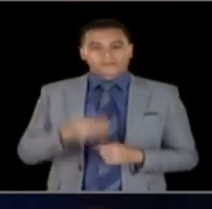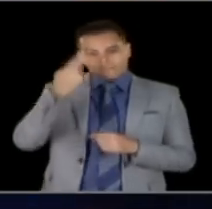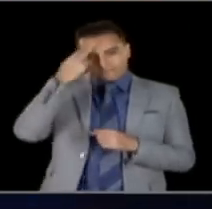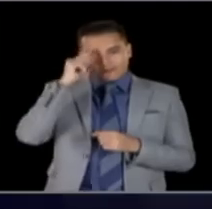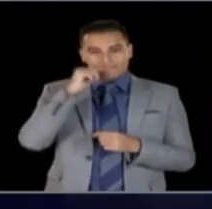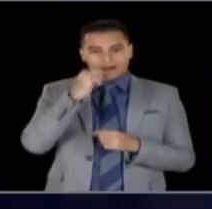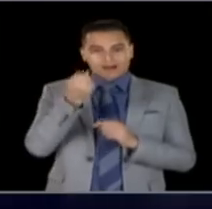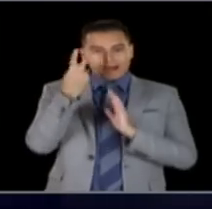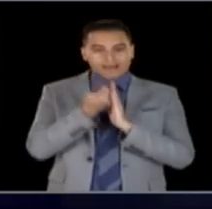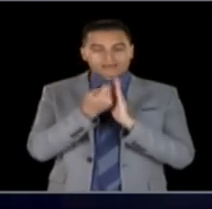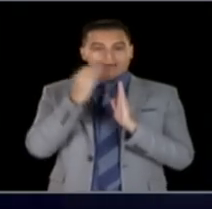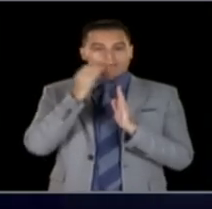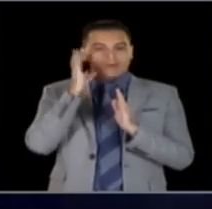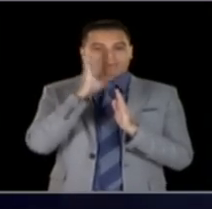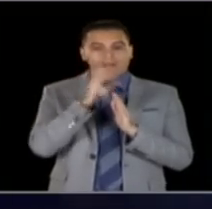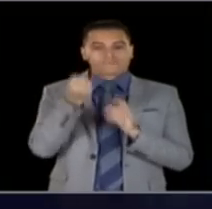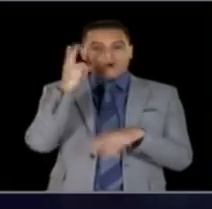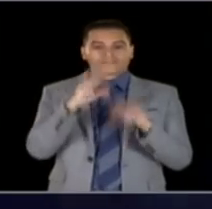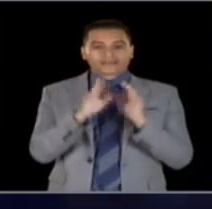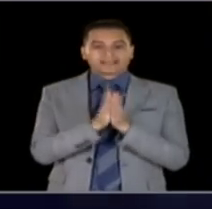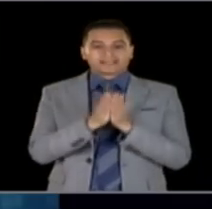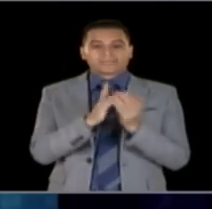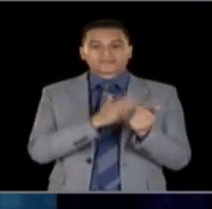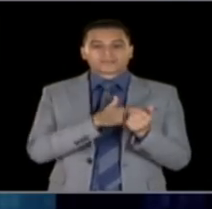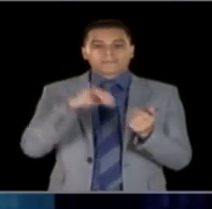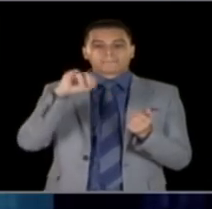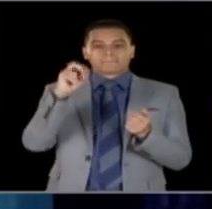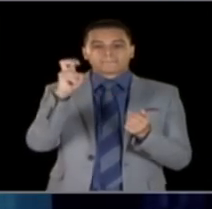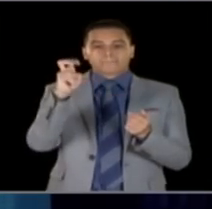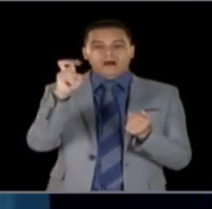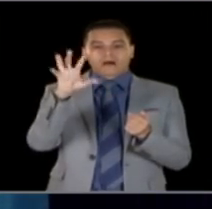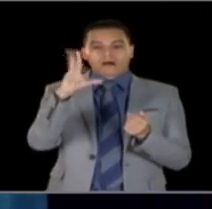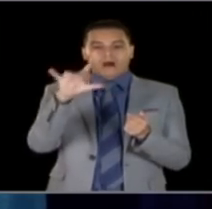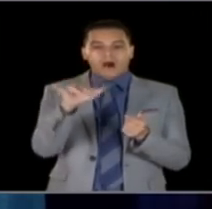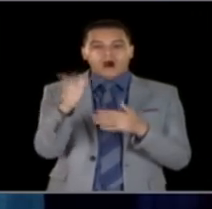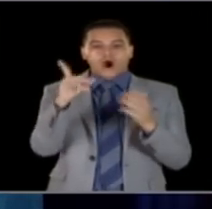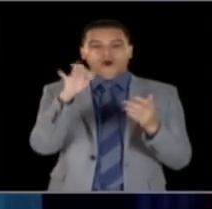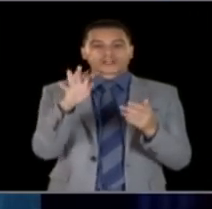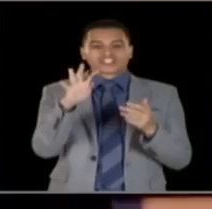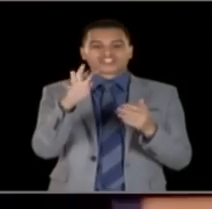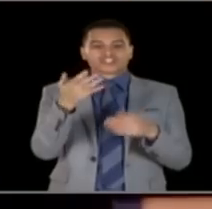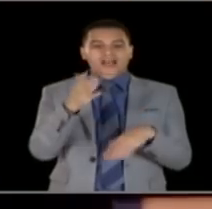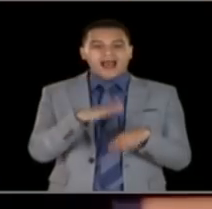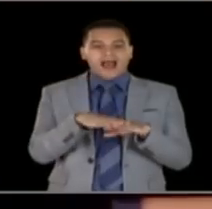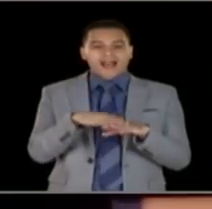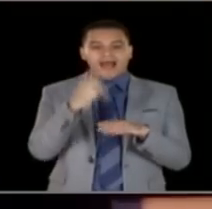من الاديبه الاماراتيه مؤلفه كتاب مقهى ريش عين على